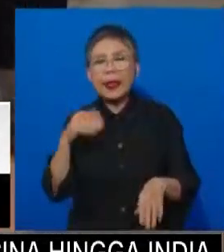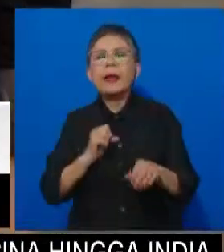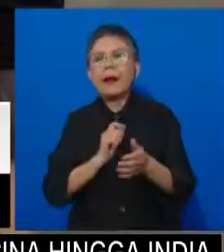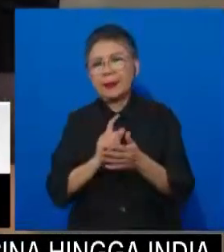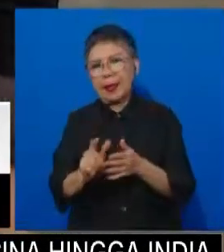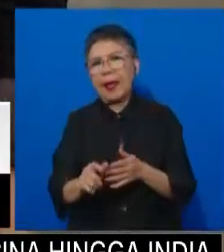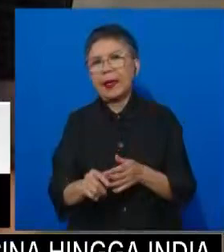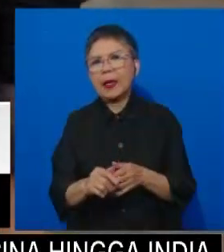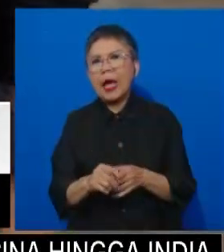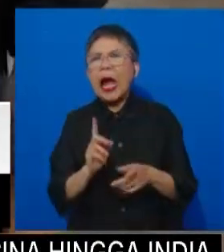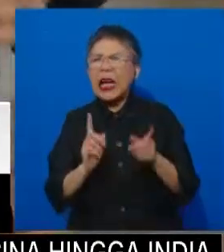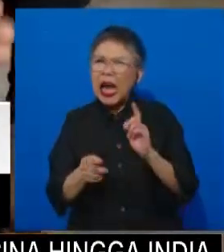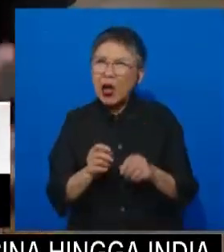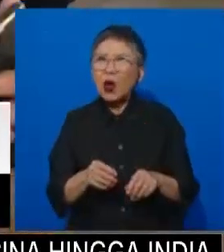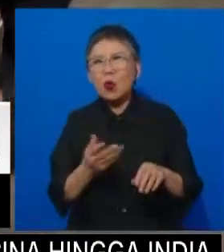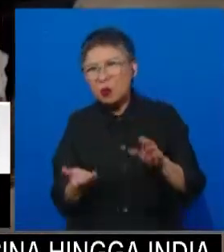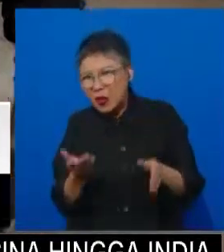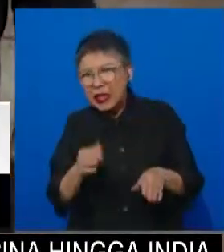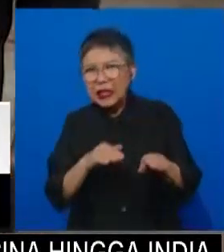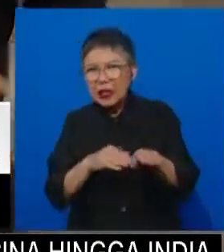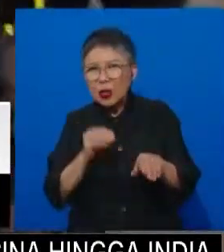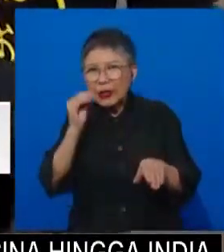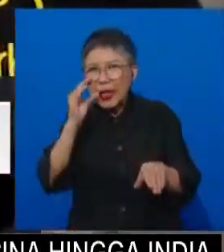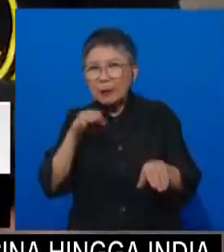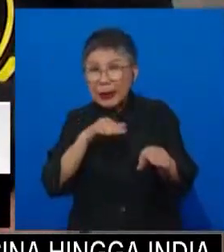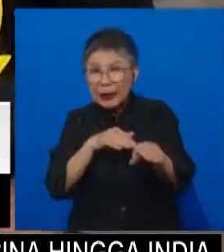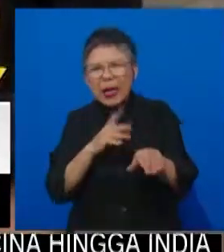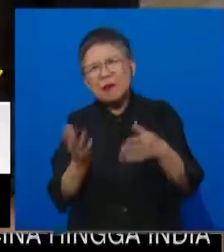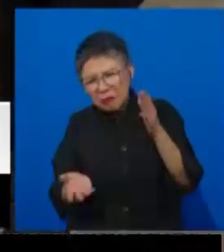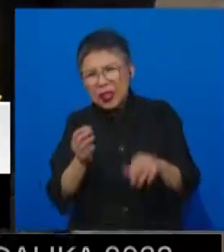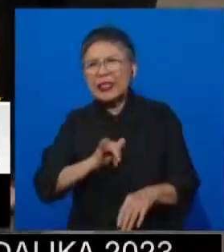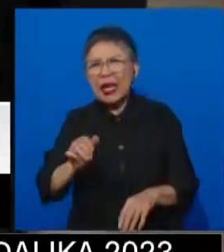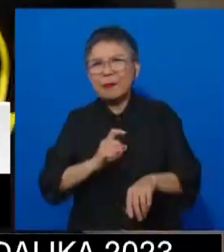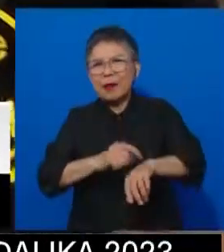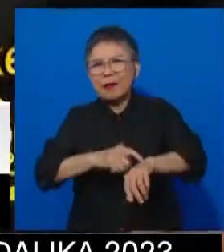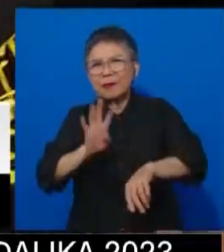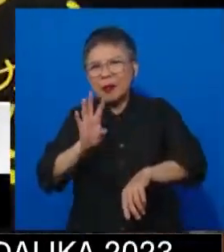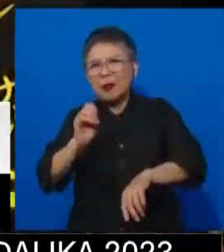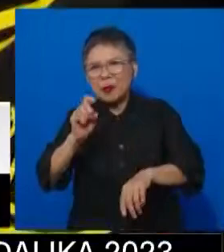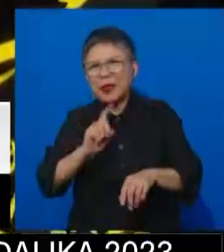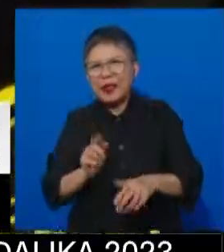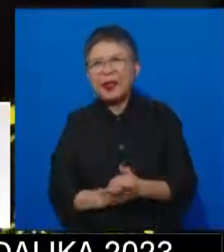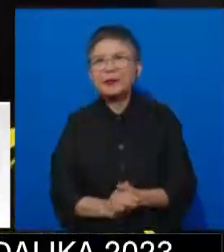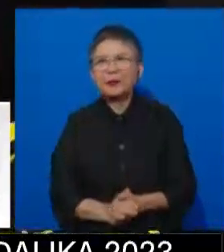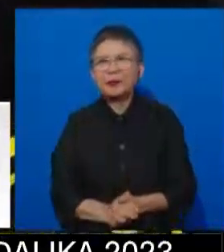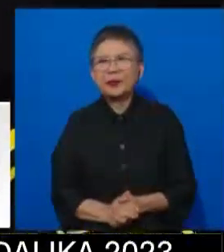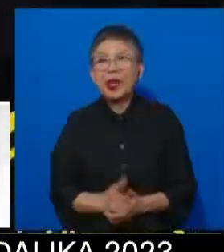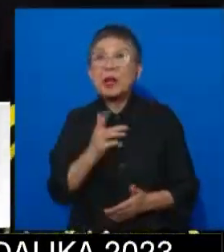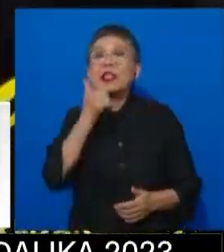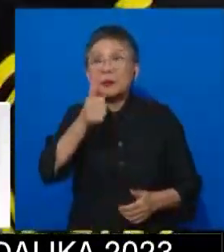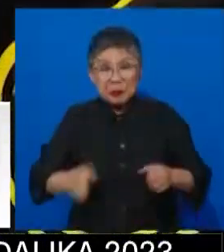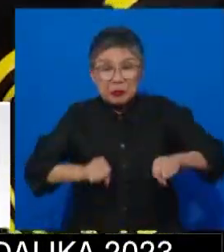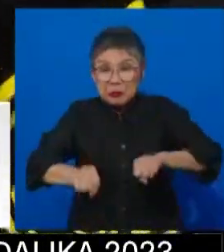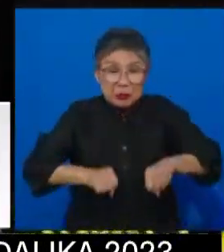ya, seharusnya kalau berangkatnya gasnya mungkin lebih macet. Tadi relatif lancar. Oke, jadi ternyata masih lebih cepat naik